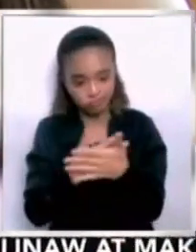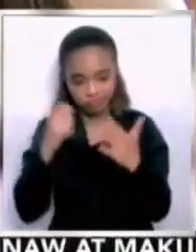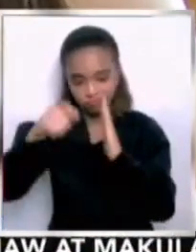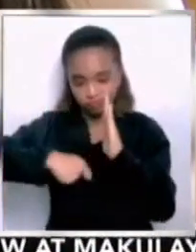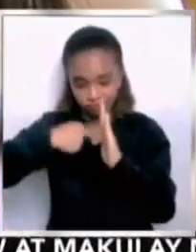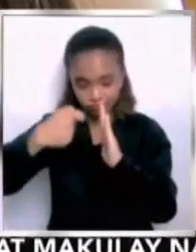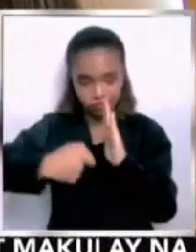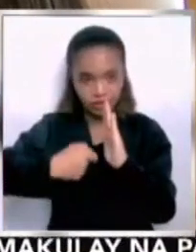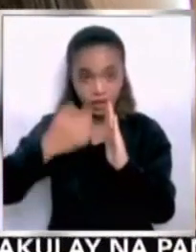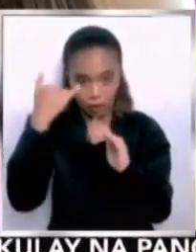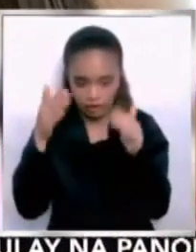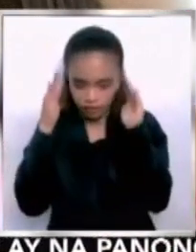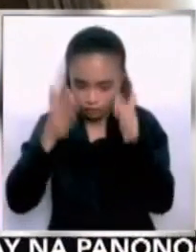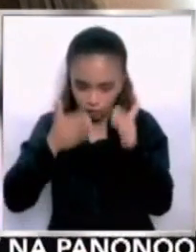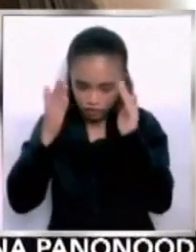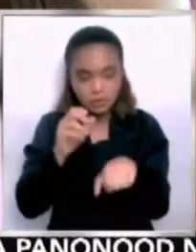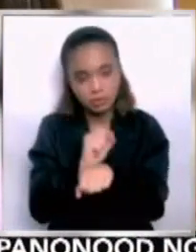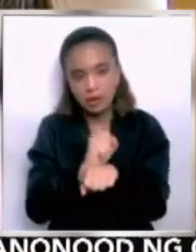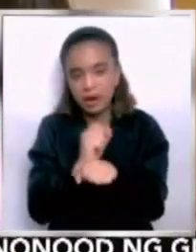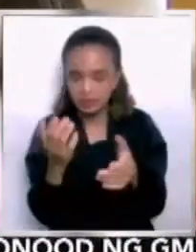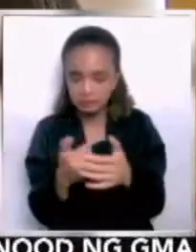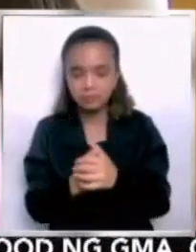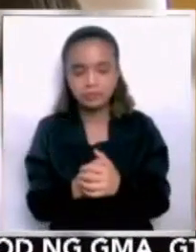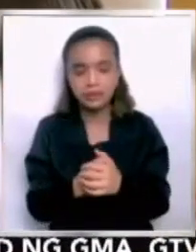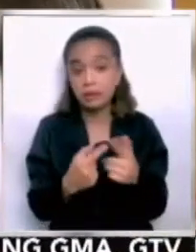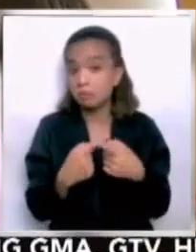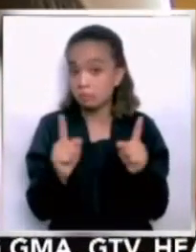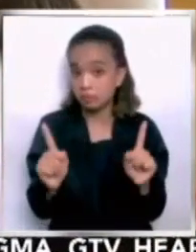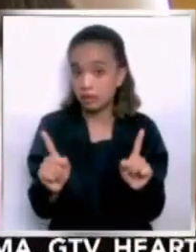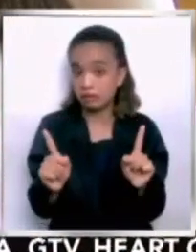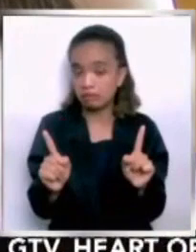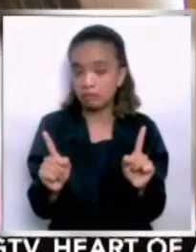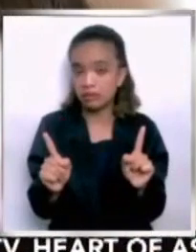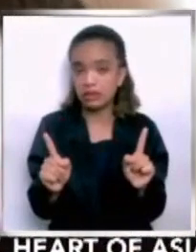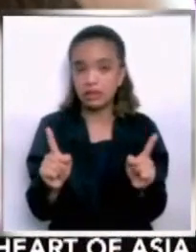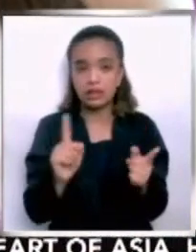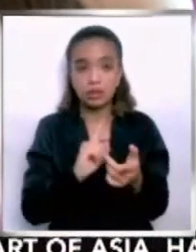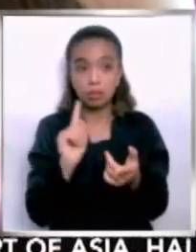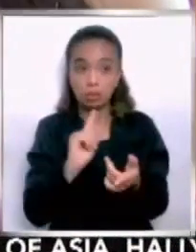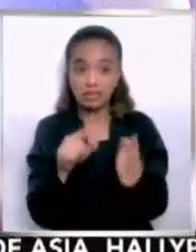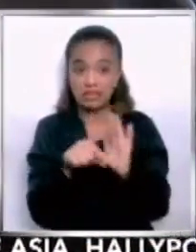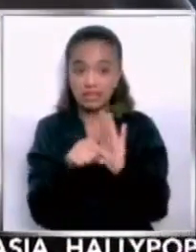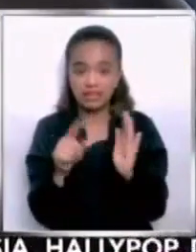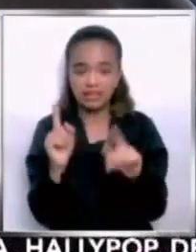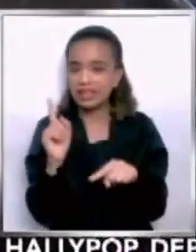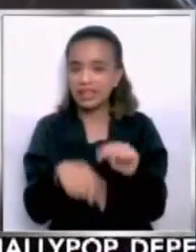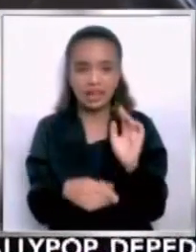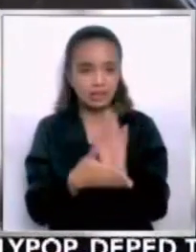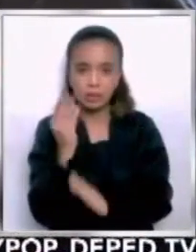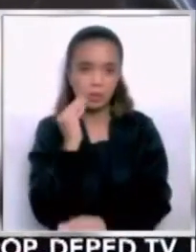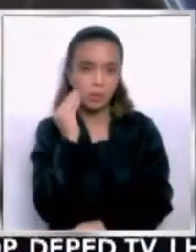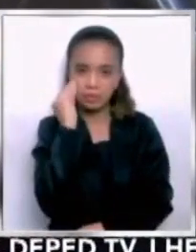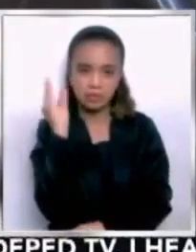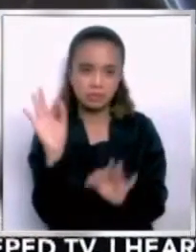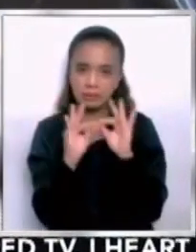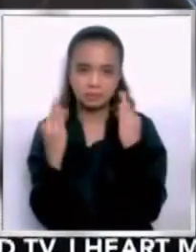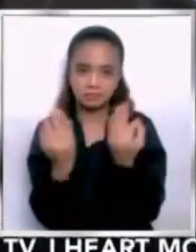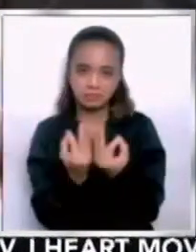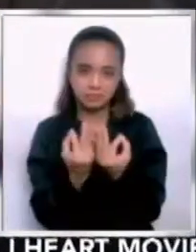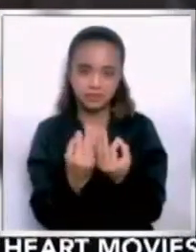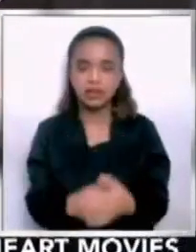lang sa trabaho eh. But then, yun lang, yung downside is you can't go home to your family. Dream come true naman